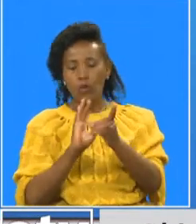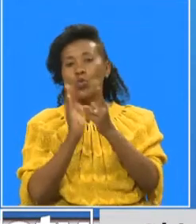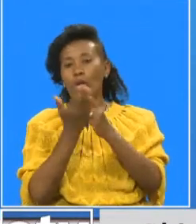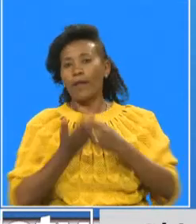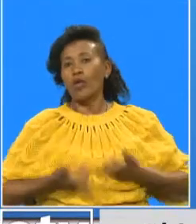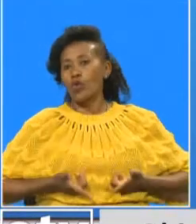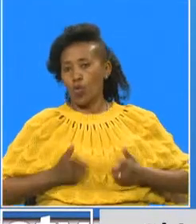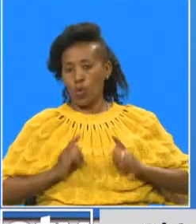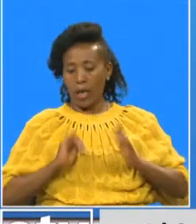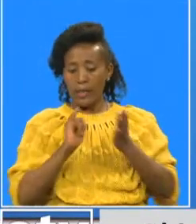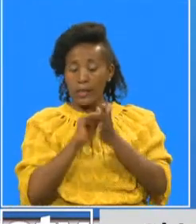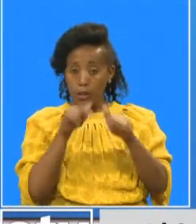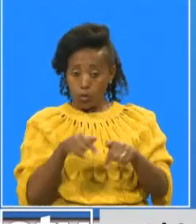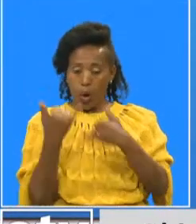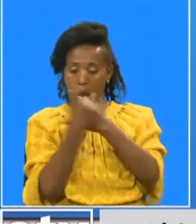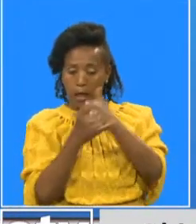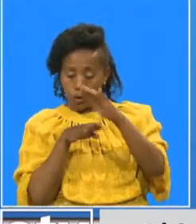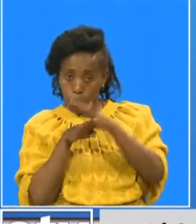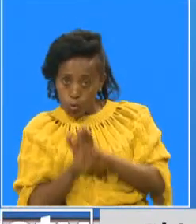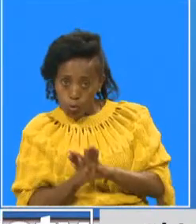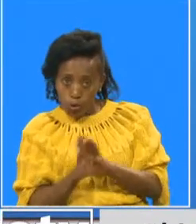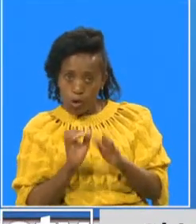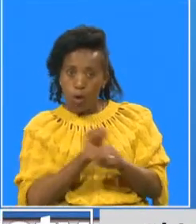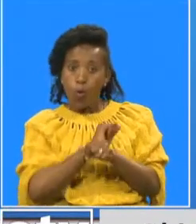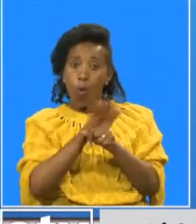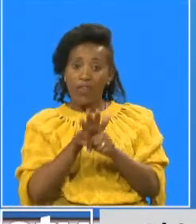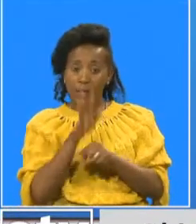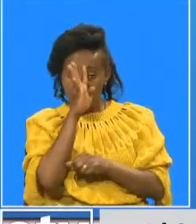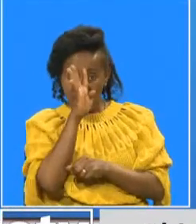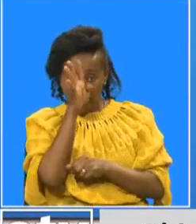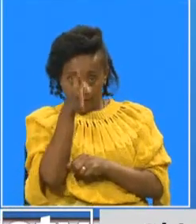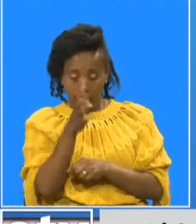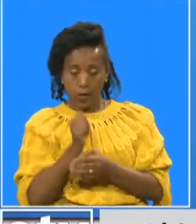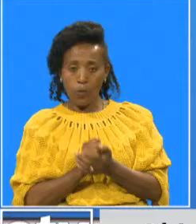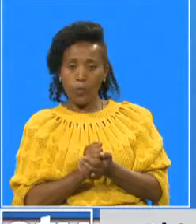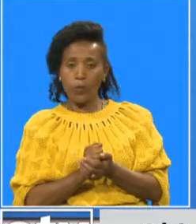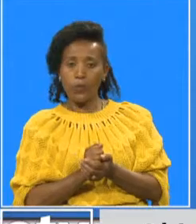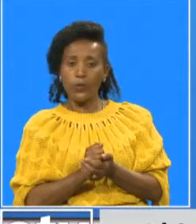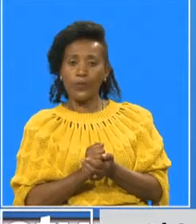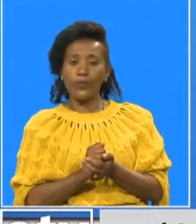ይኖራል። እዚሁ አገር ውስጥ ኮቪድ በፈጠረው